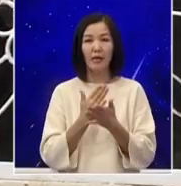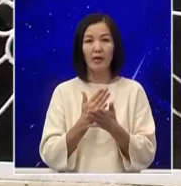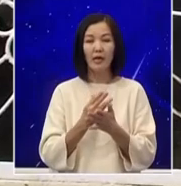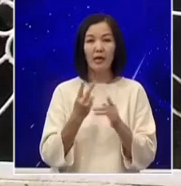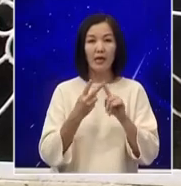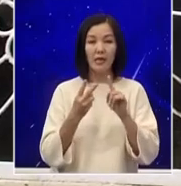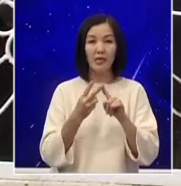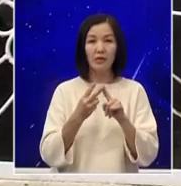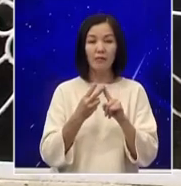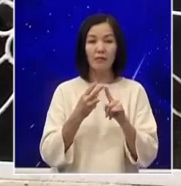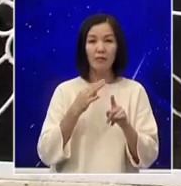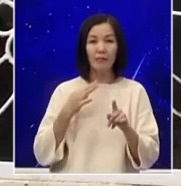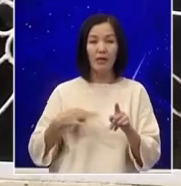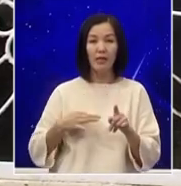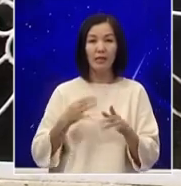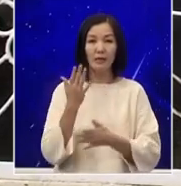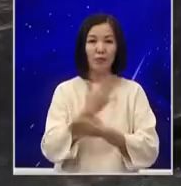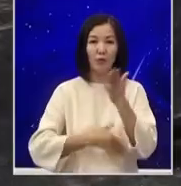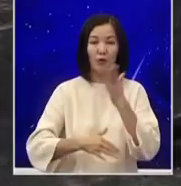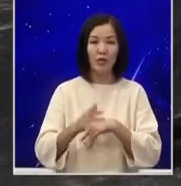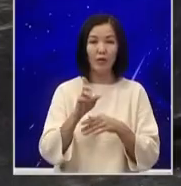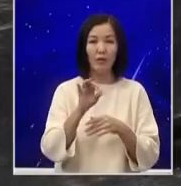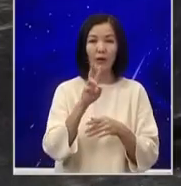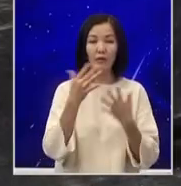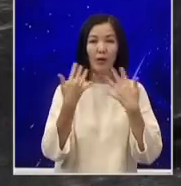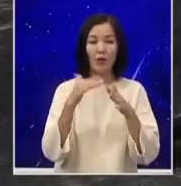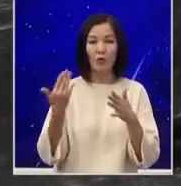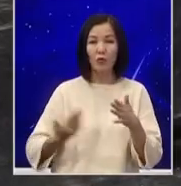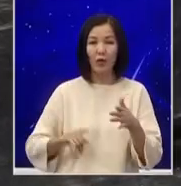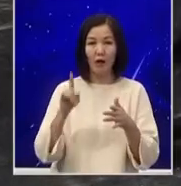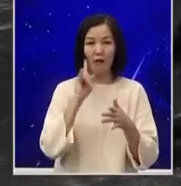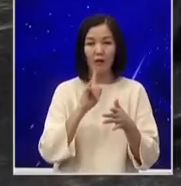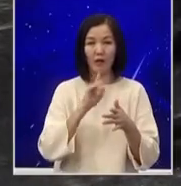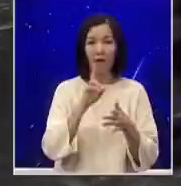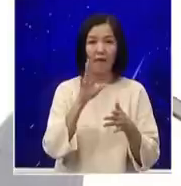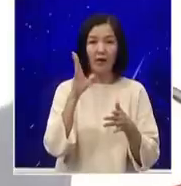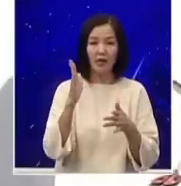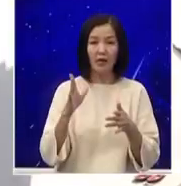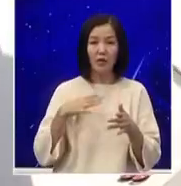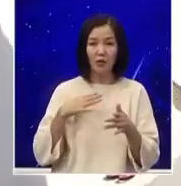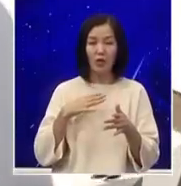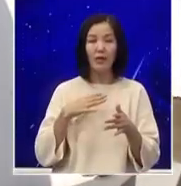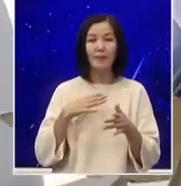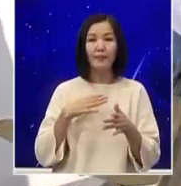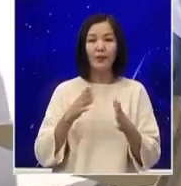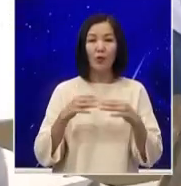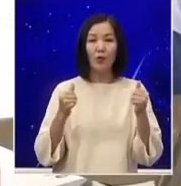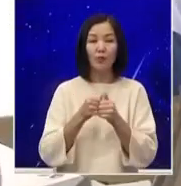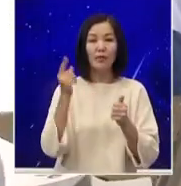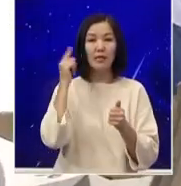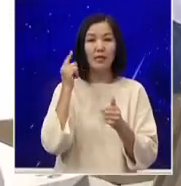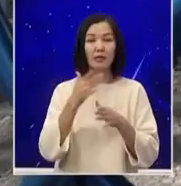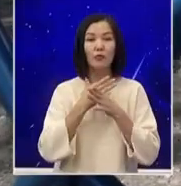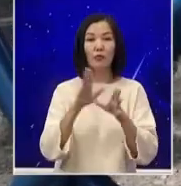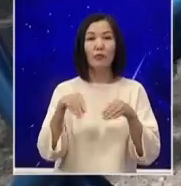бері Талдықорған маңындағы Бақтыбай ауылында пәтер жалдап тұруға мәжбүр болған. Қор еріктілері бұл отбасы туралы естіп,